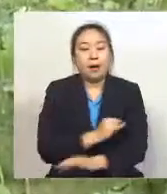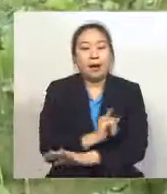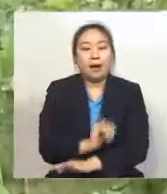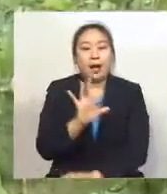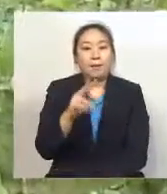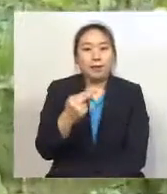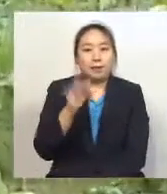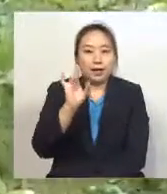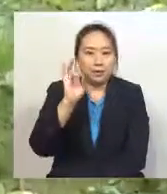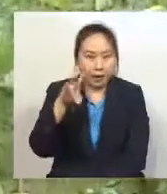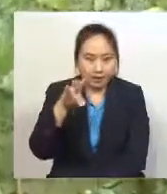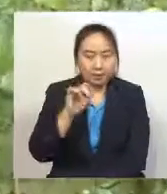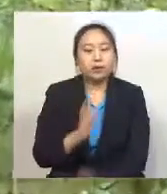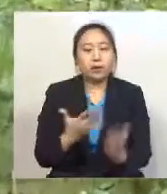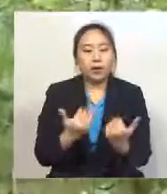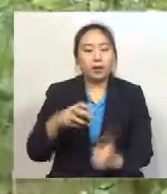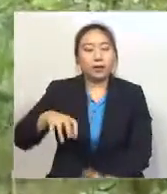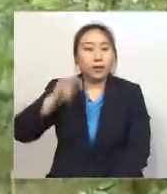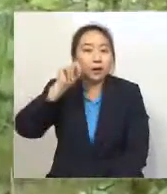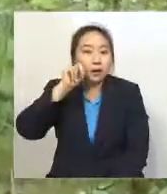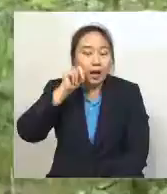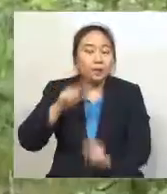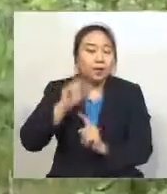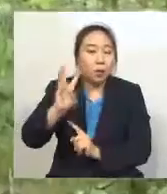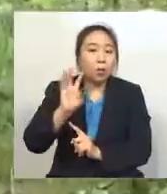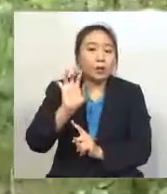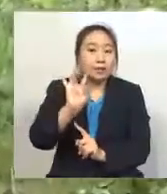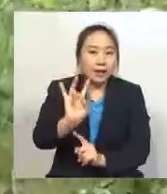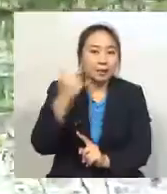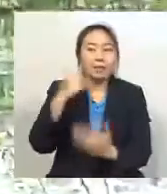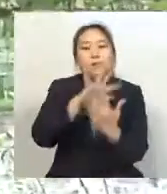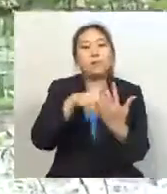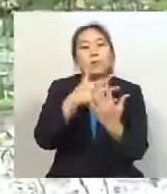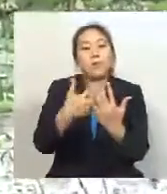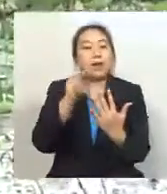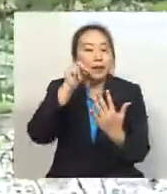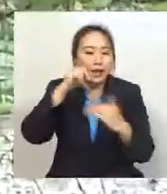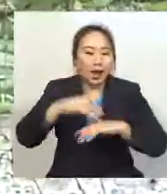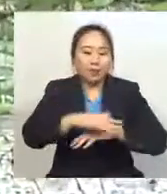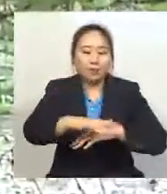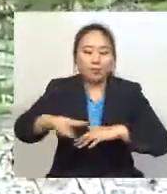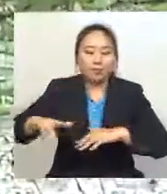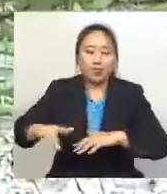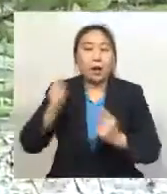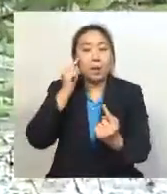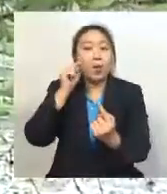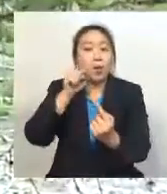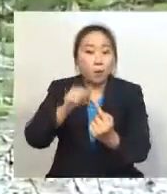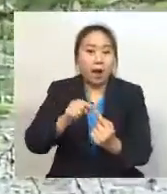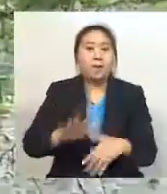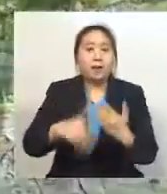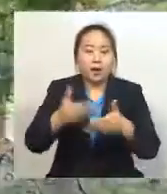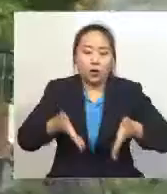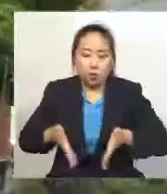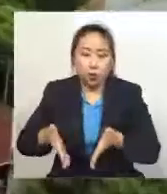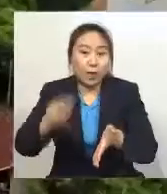ไร่นอกจากนี้สำนักงานชลประทานที่6และที่7ยังมีแผนพัฒนาแหล่งน้ำเป้าหมาย2ฝั่งลำน้ำชีร่วมกัน